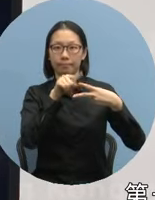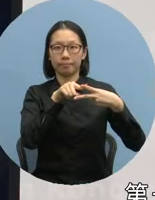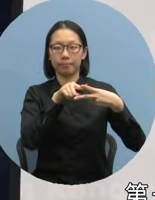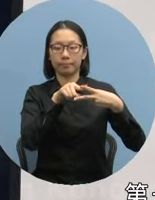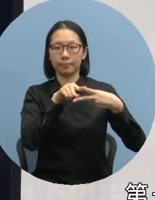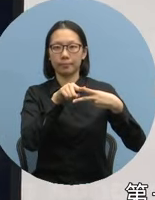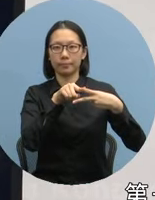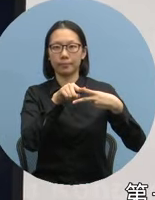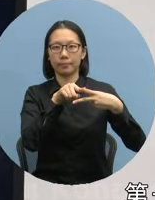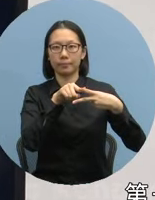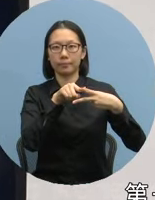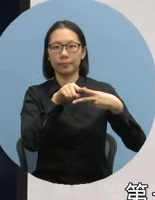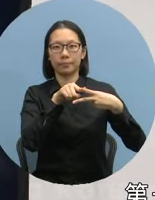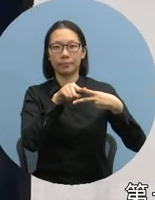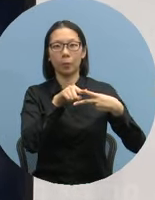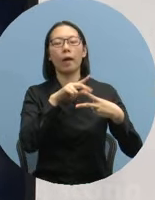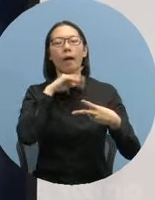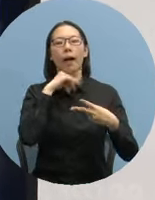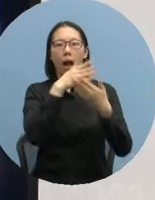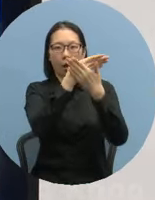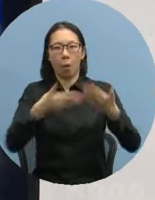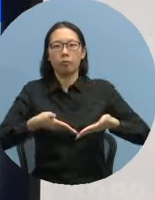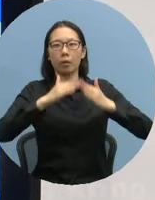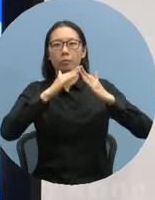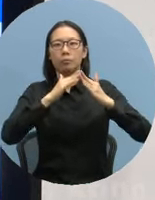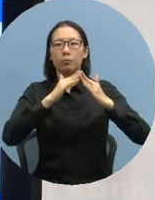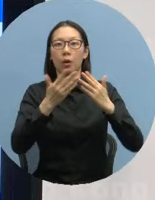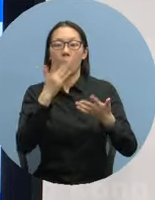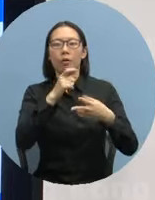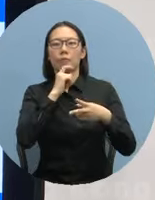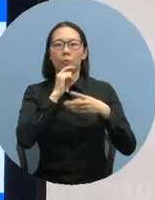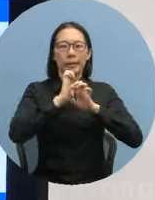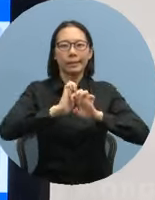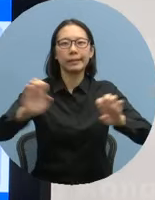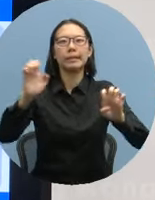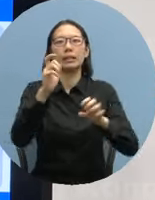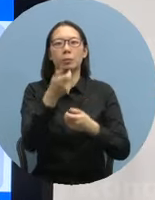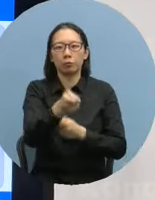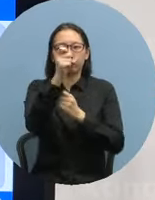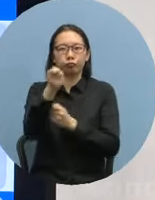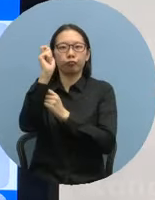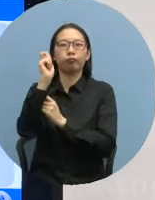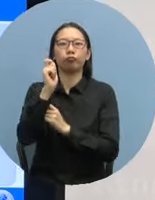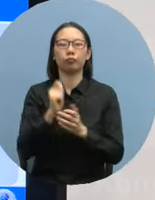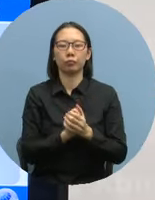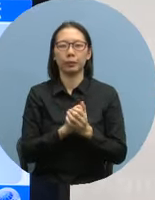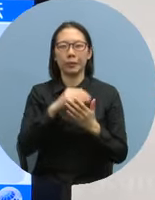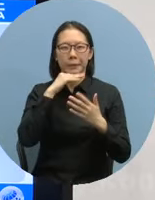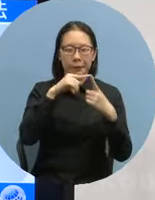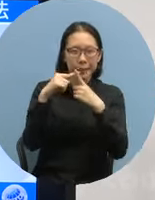徒設立一些假網站，或者寄出一些釣魚的電郵，等待那些受害人上